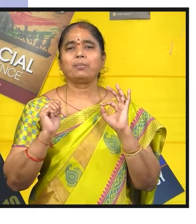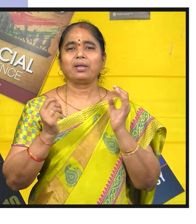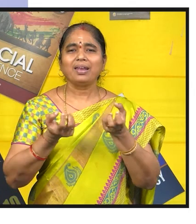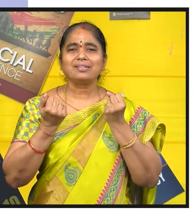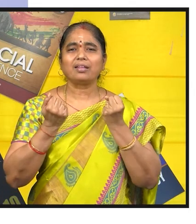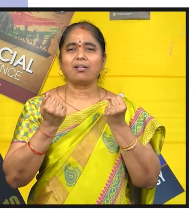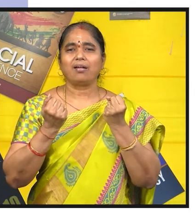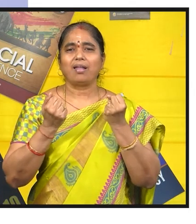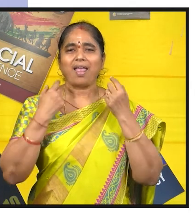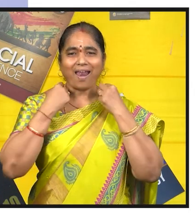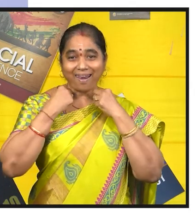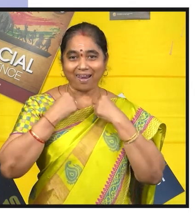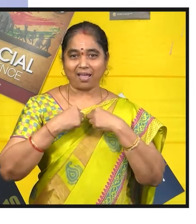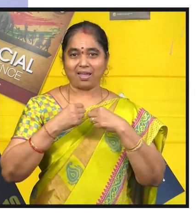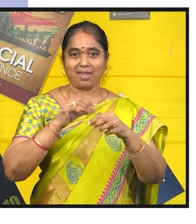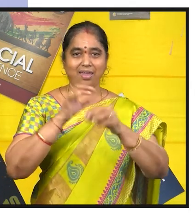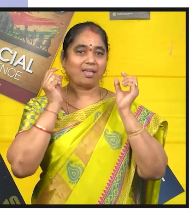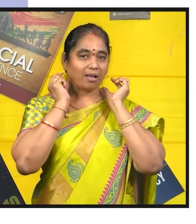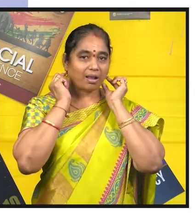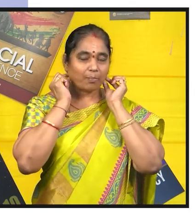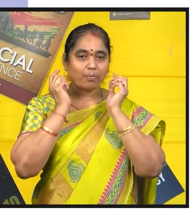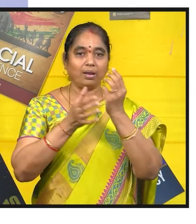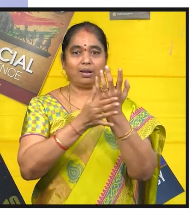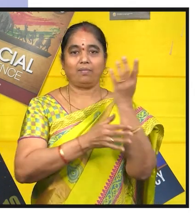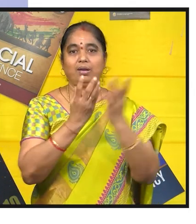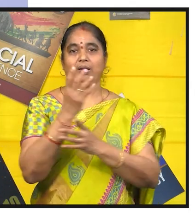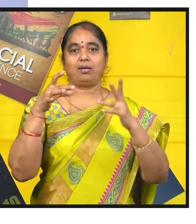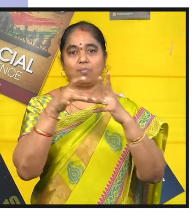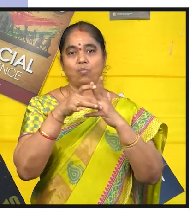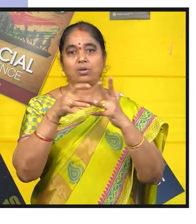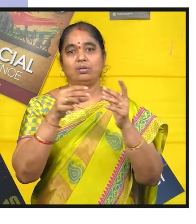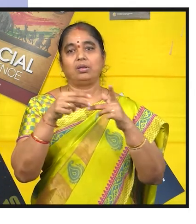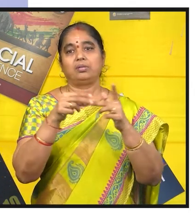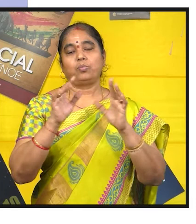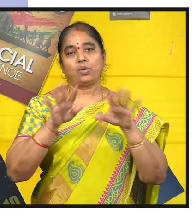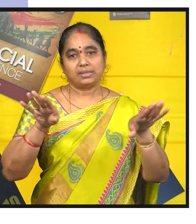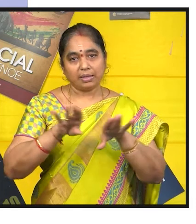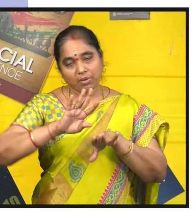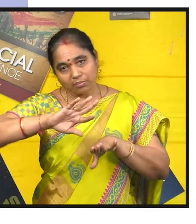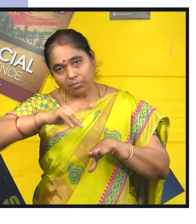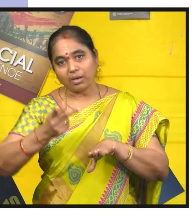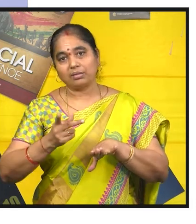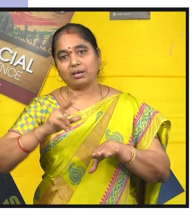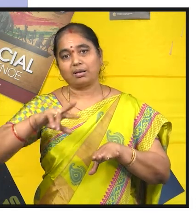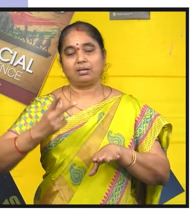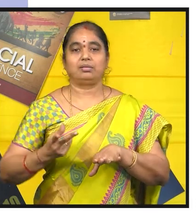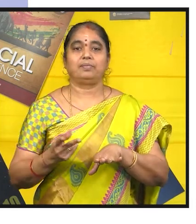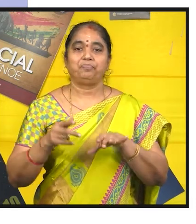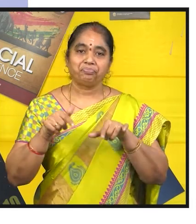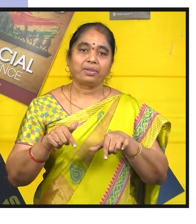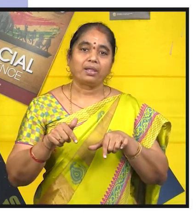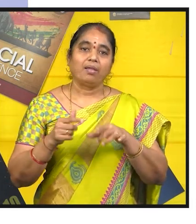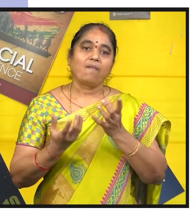என்ன பண்ண முடிகிறது என்று சொன்னால் ஆபரணங்களை உருவாக்க முடிகிறது. அதற்கடுத்தது இவைகள் எளிதாக உருகக்கூடியது.